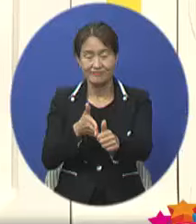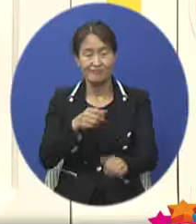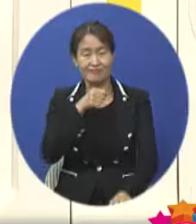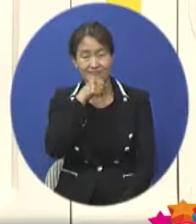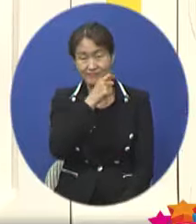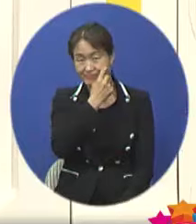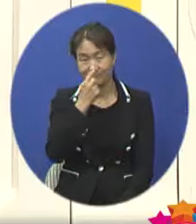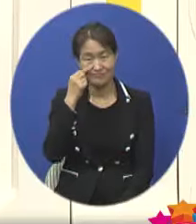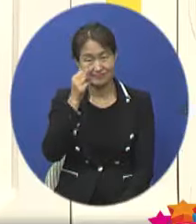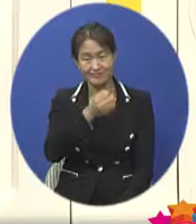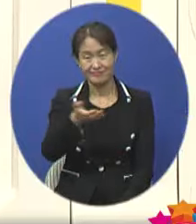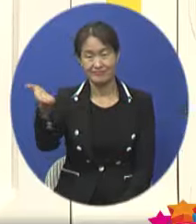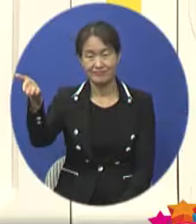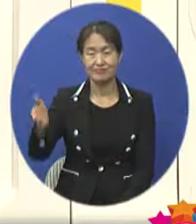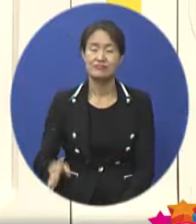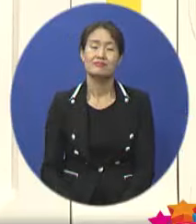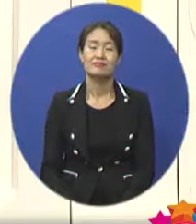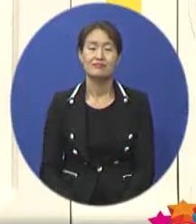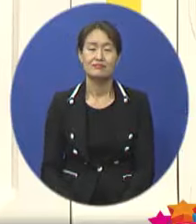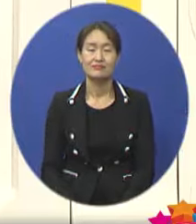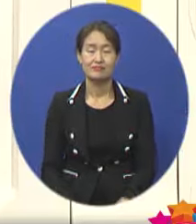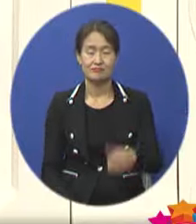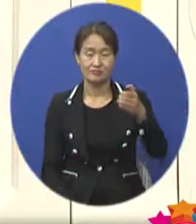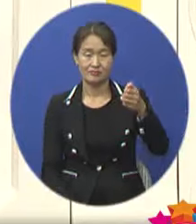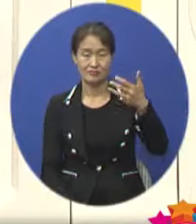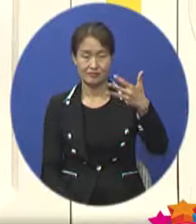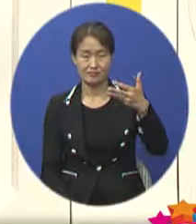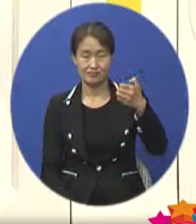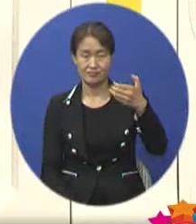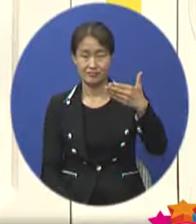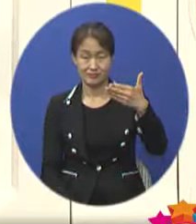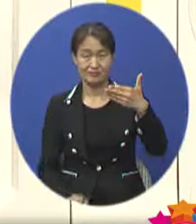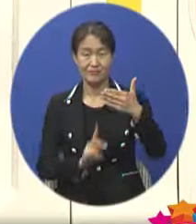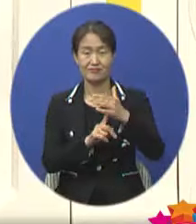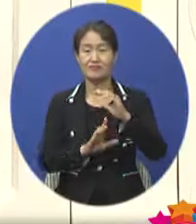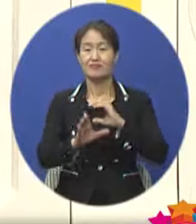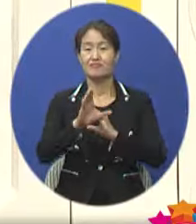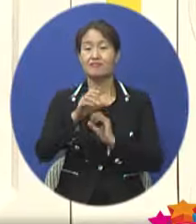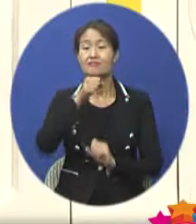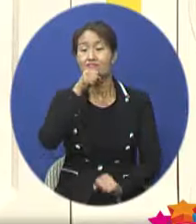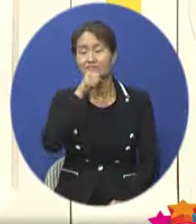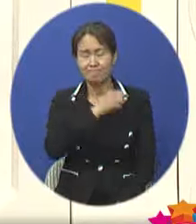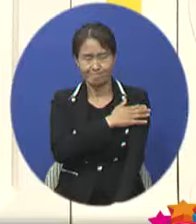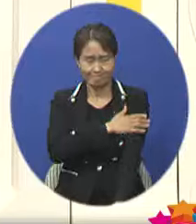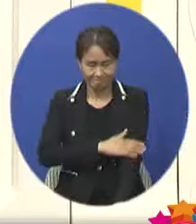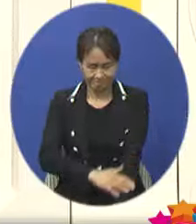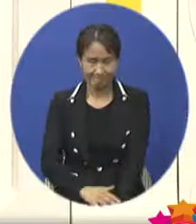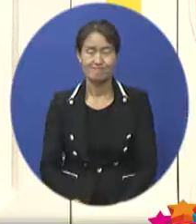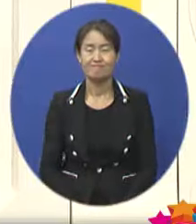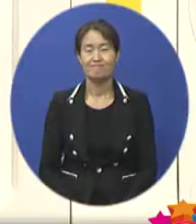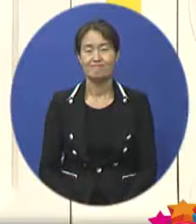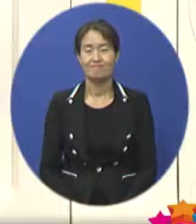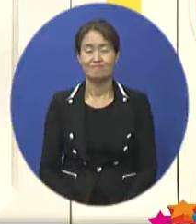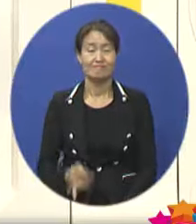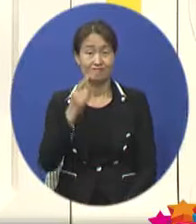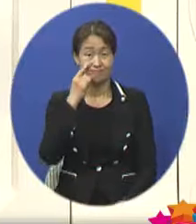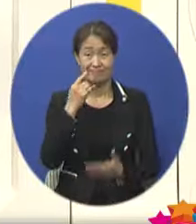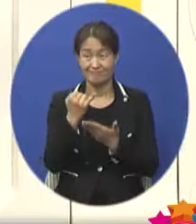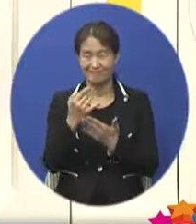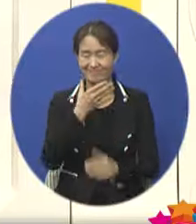점수 보겠습니다. 점수 보여 주세요. 9점, 8점, 9점, 보너스 9점. 잘하셨습니다. 네. 아, 우리